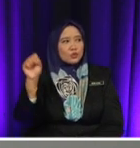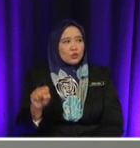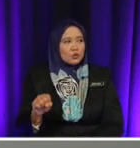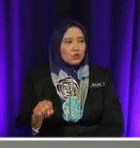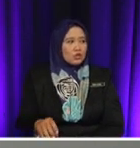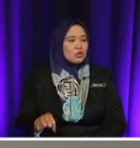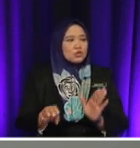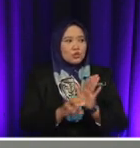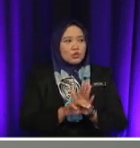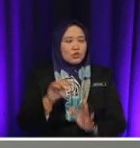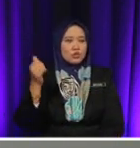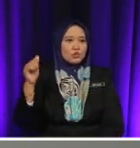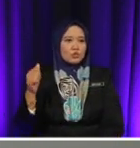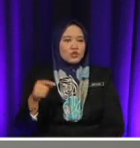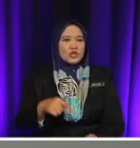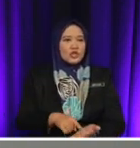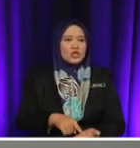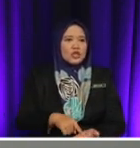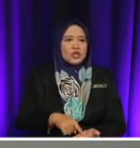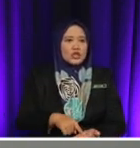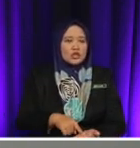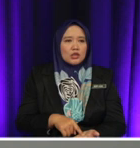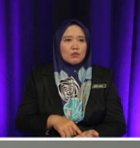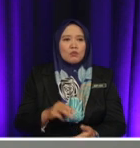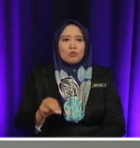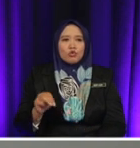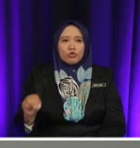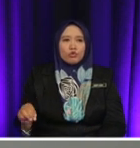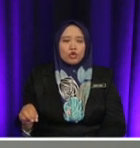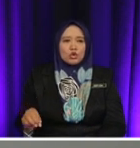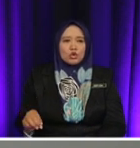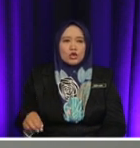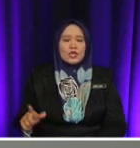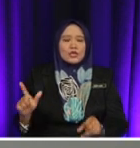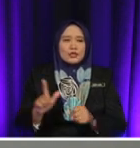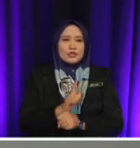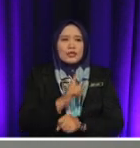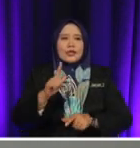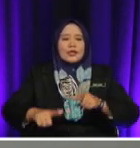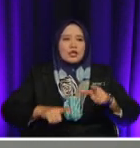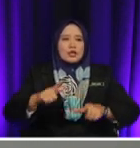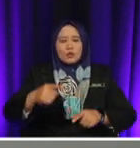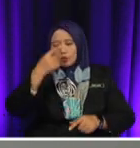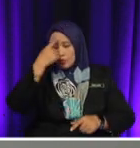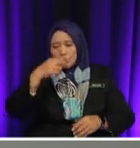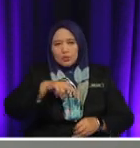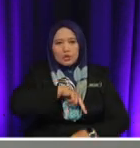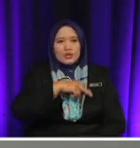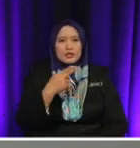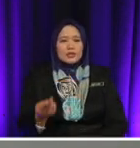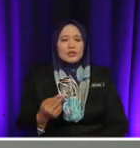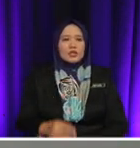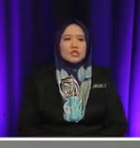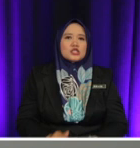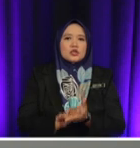contoh yang ke-10 ini di mana murid-murid dikehendaki untuk lengkapkan langkah-langkah untuk menghasilkan sabun daripada